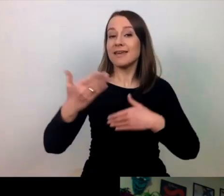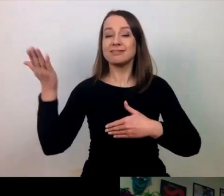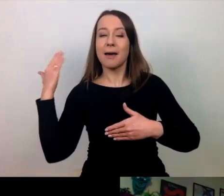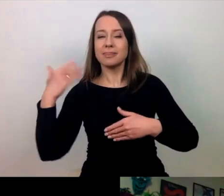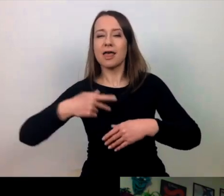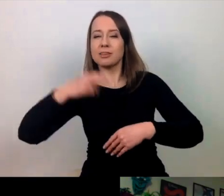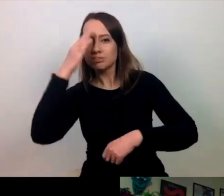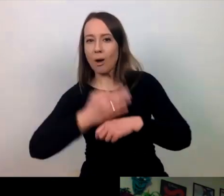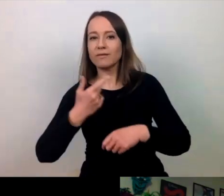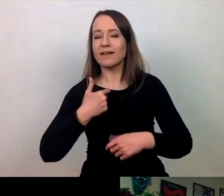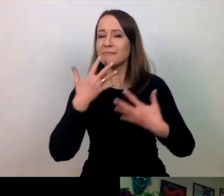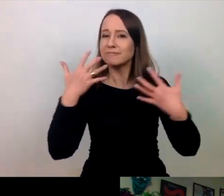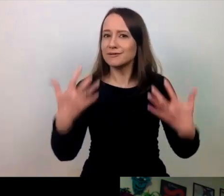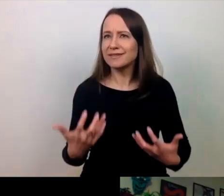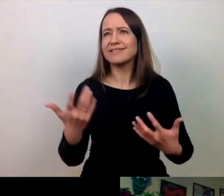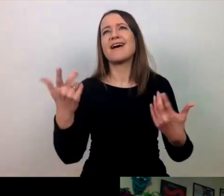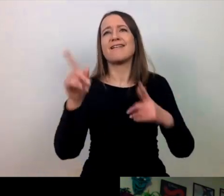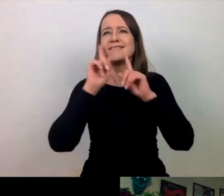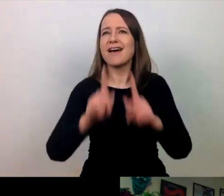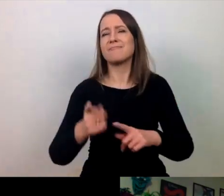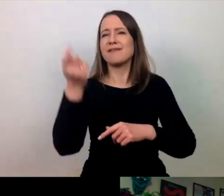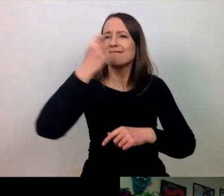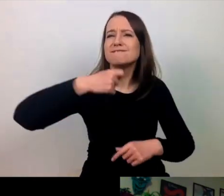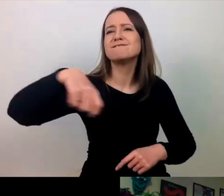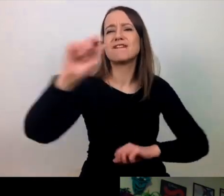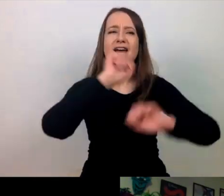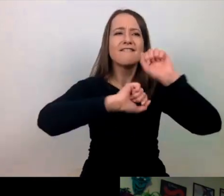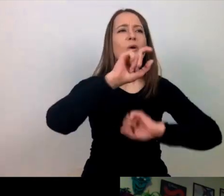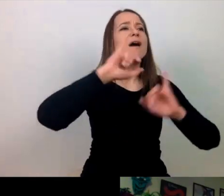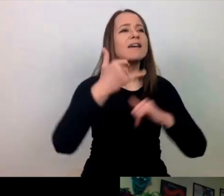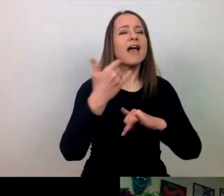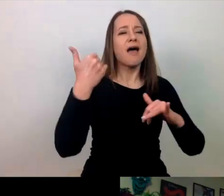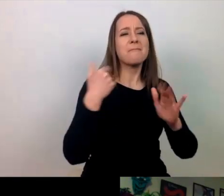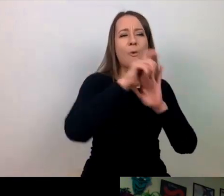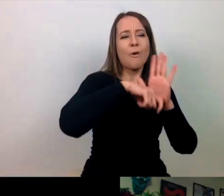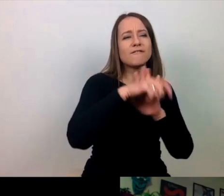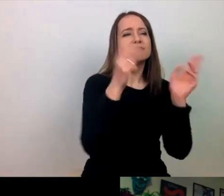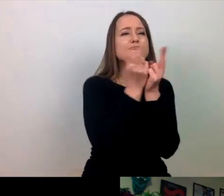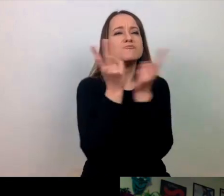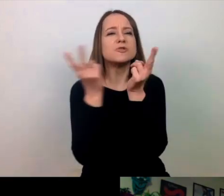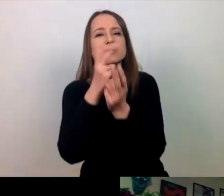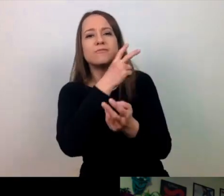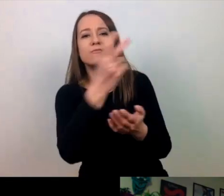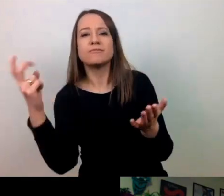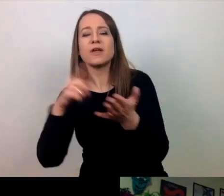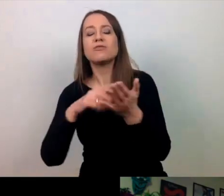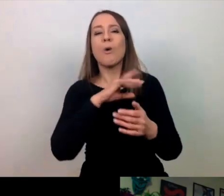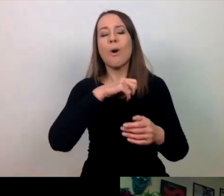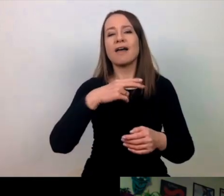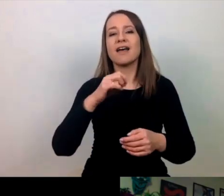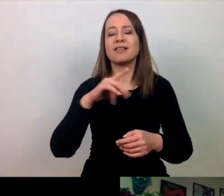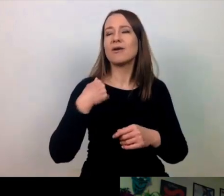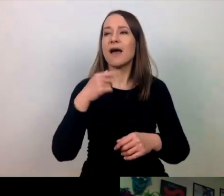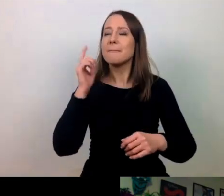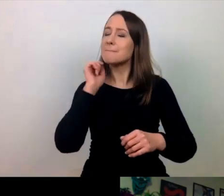wybrać, kiedy już będzie można, na taką wyprawę do Włoch śladami tego filmu chociażby. Mam na myśli film Guadagnino, który zresztą też wszystkim bardzo